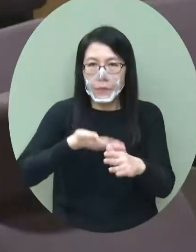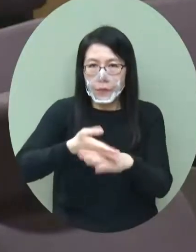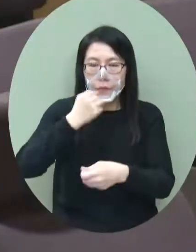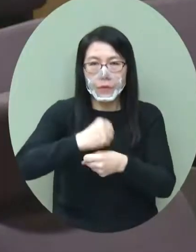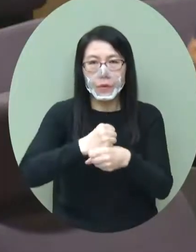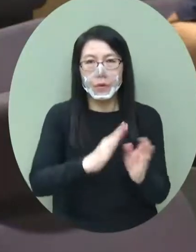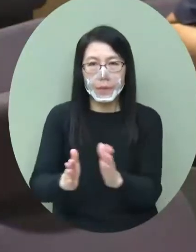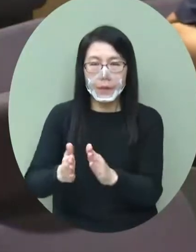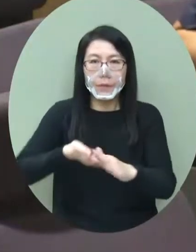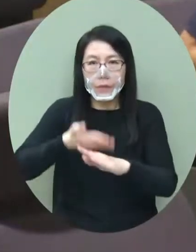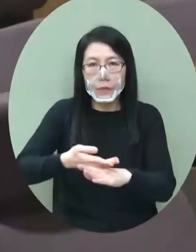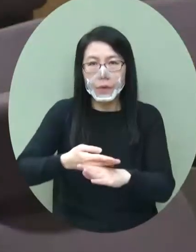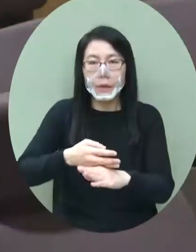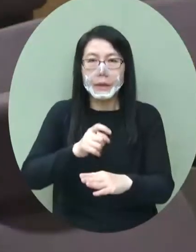员工